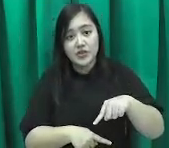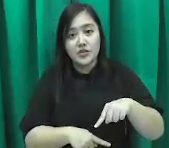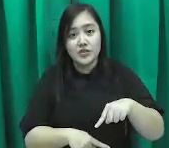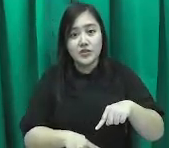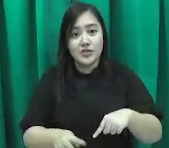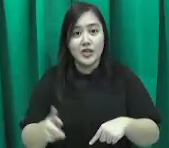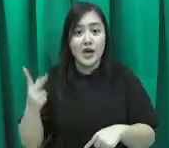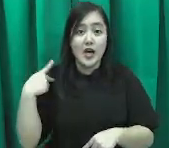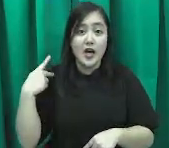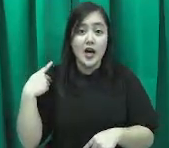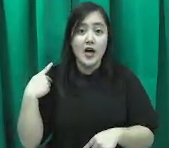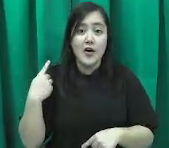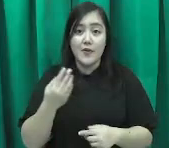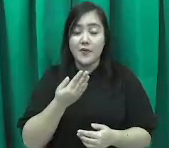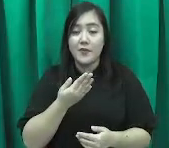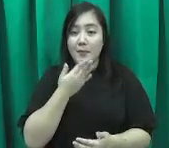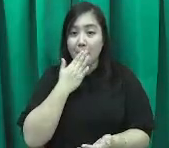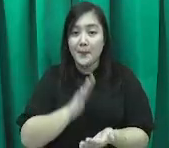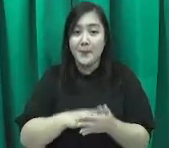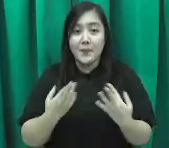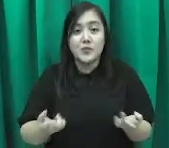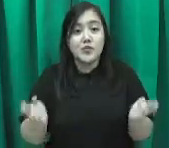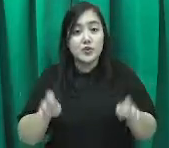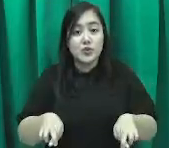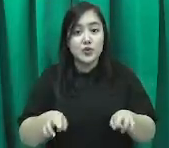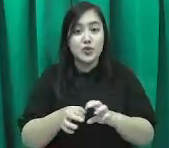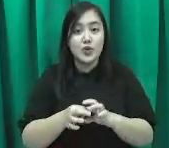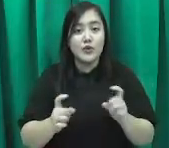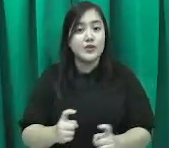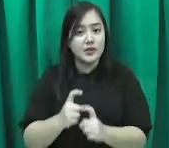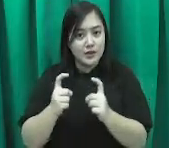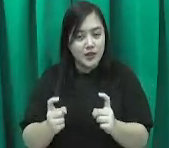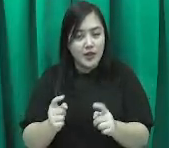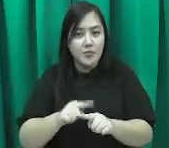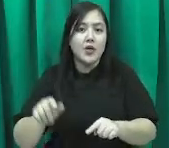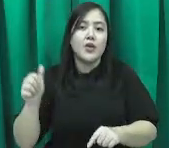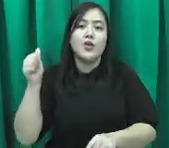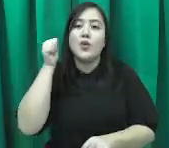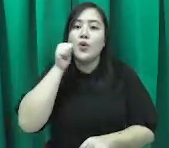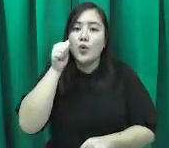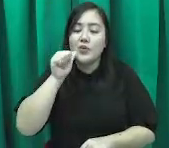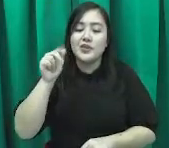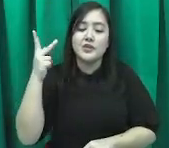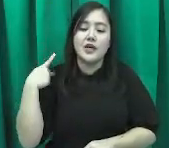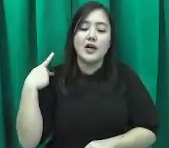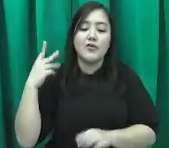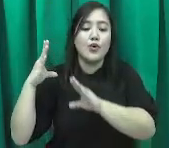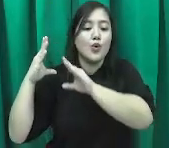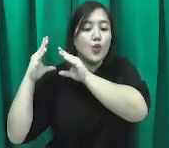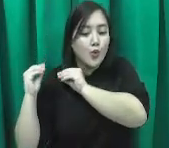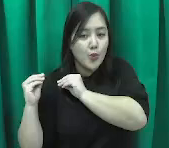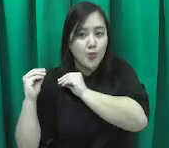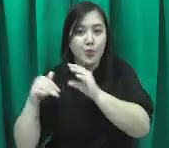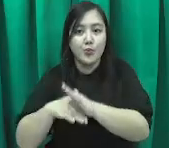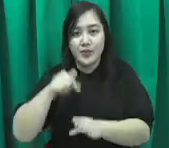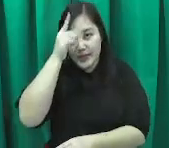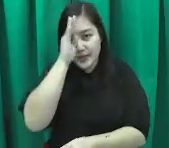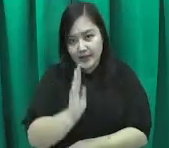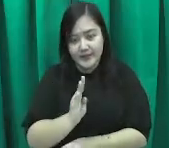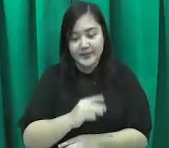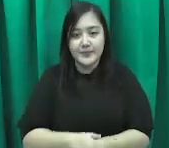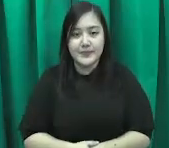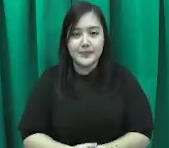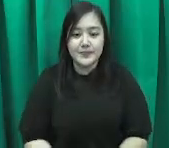Haharapin mo talaga yun. Pero merong pag-asa sa Panginoon. Yeah. Parating may pag-asa. Hindi pwedeng wala na to. The end na